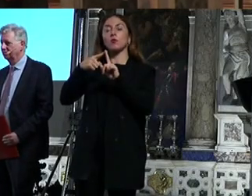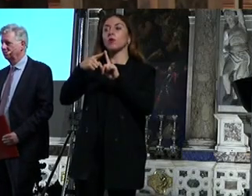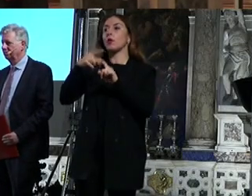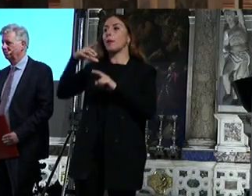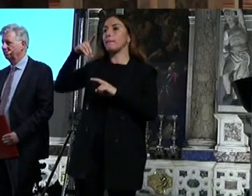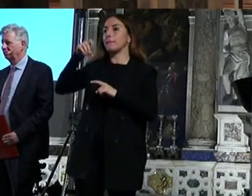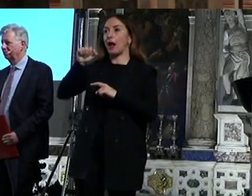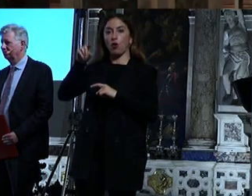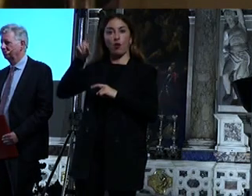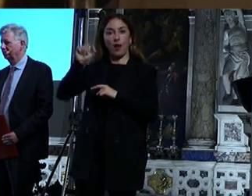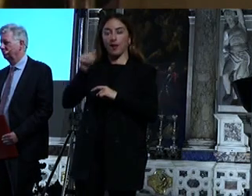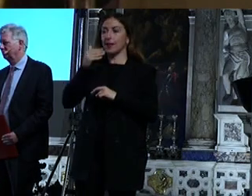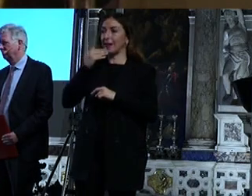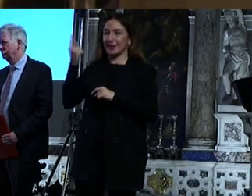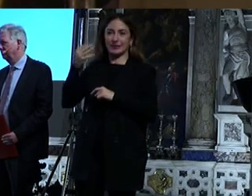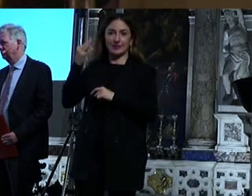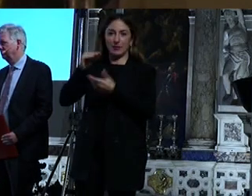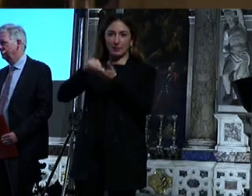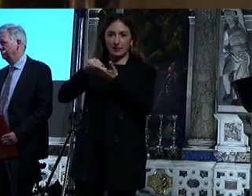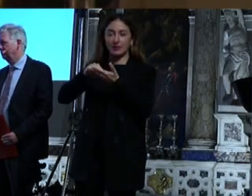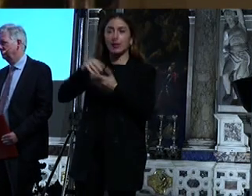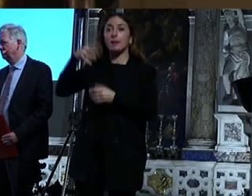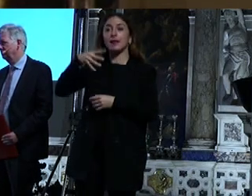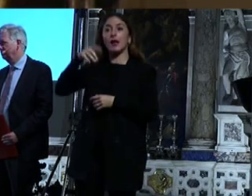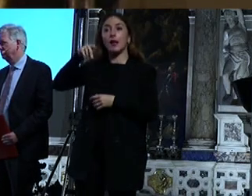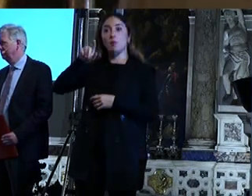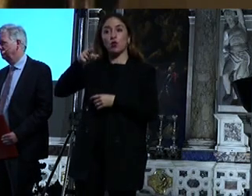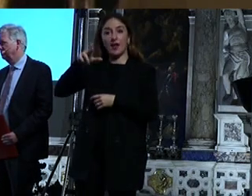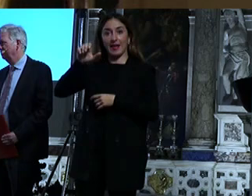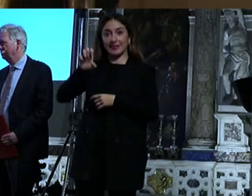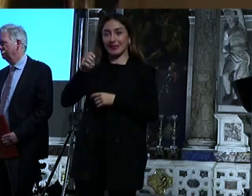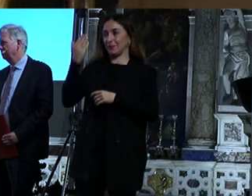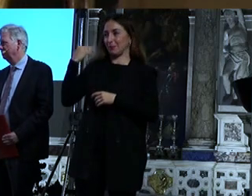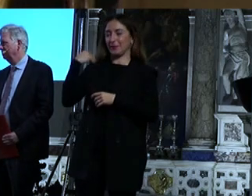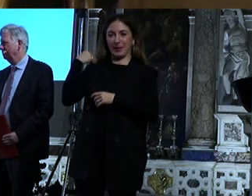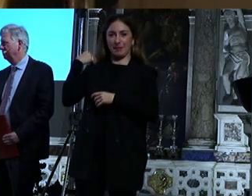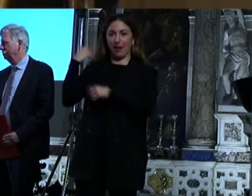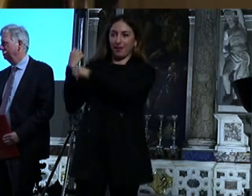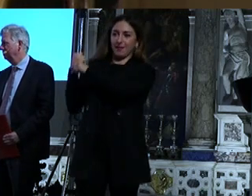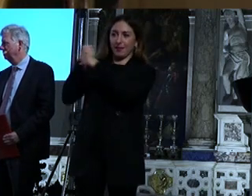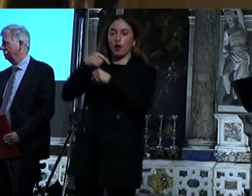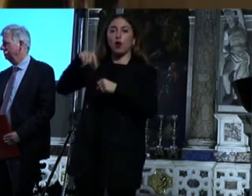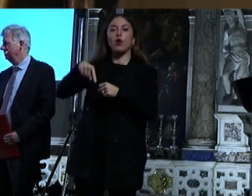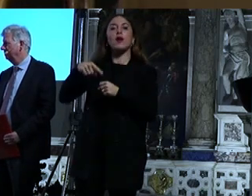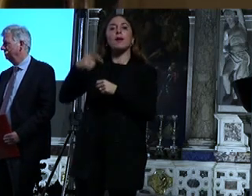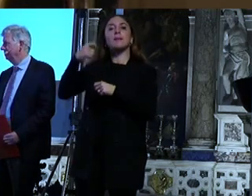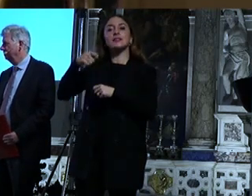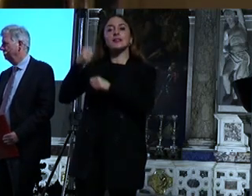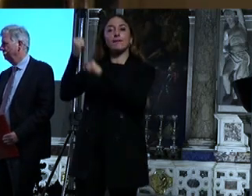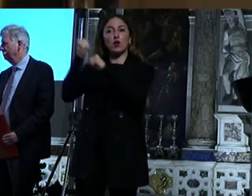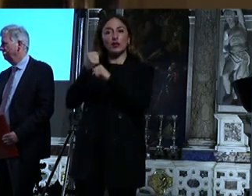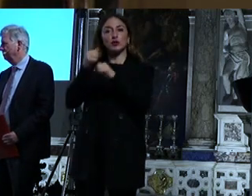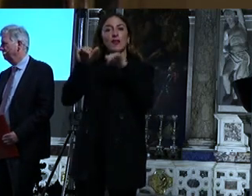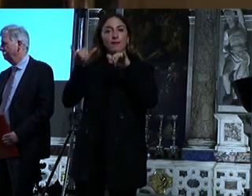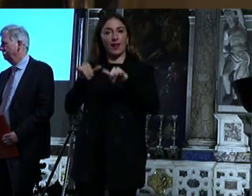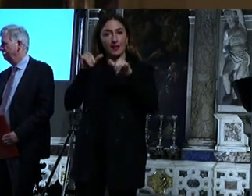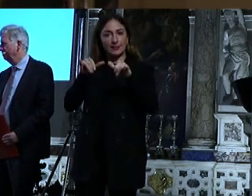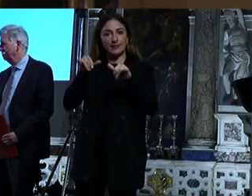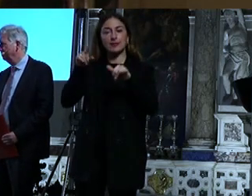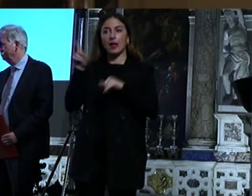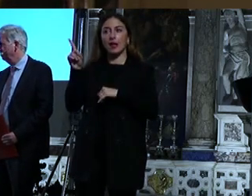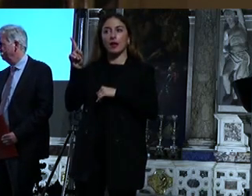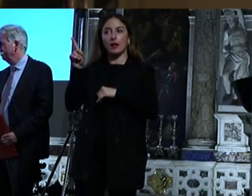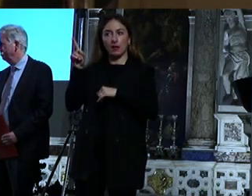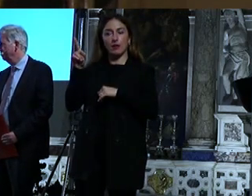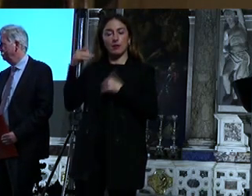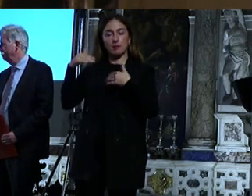per essere sempre con noi. Michele Bugliesi, il mio predecessore, che ora è presidente di Fondazione di Venezia e che ha